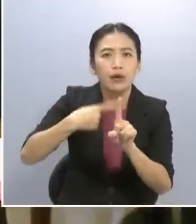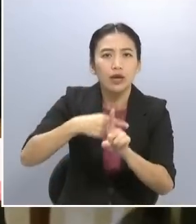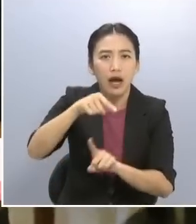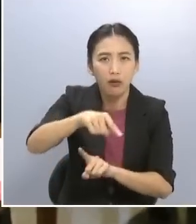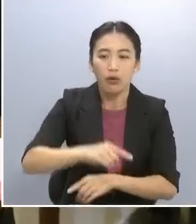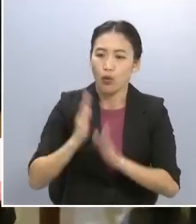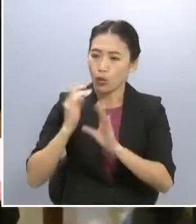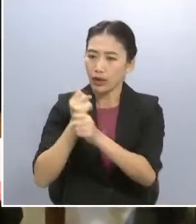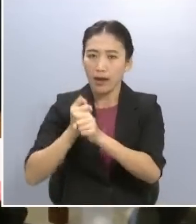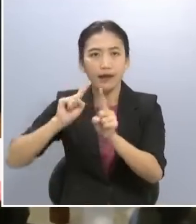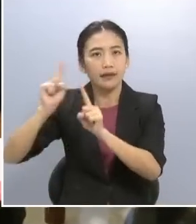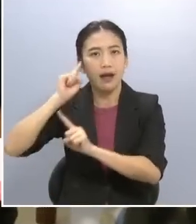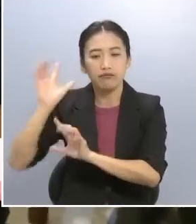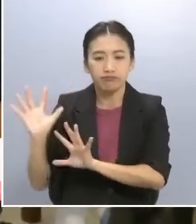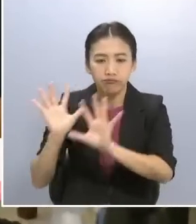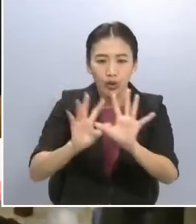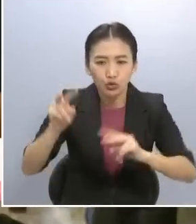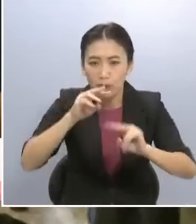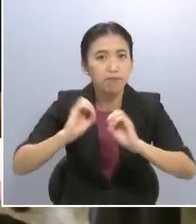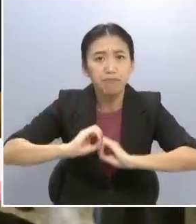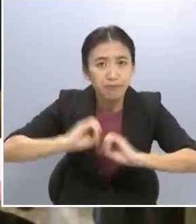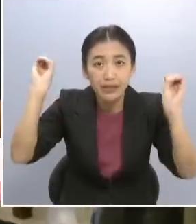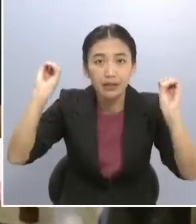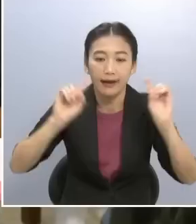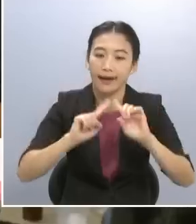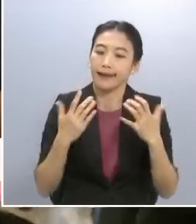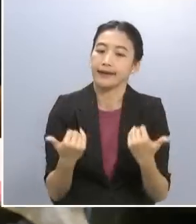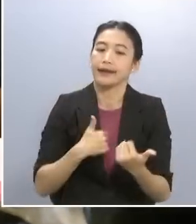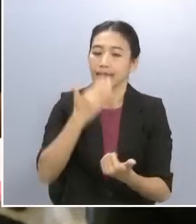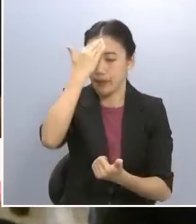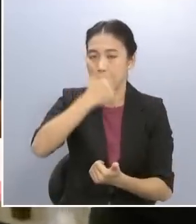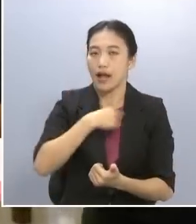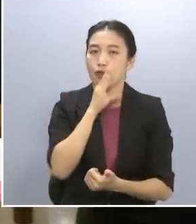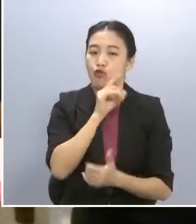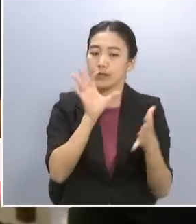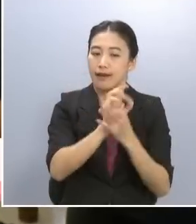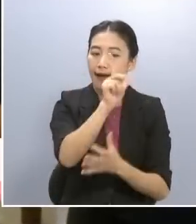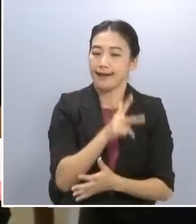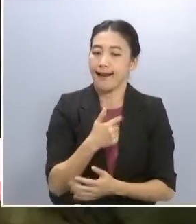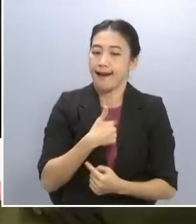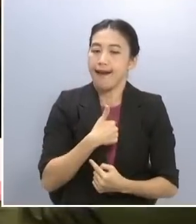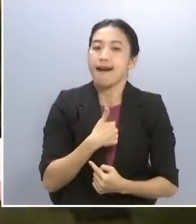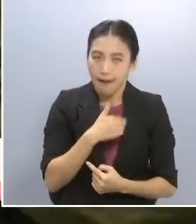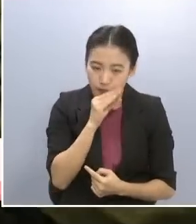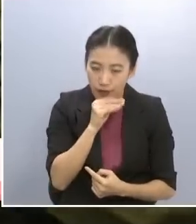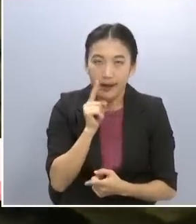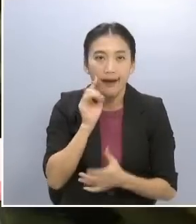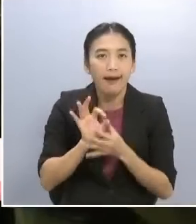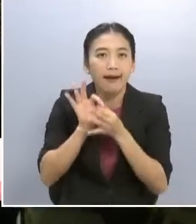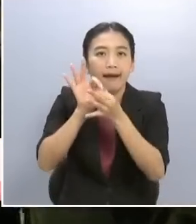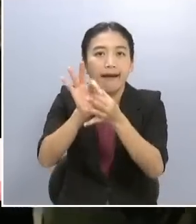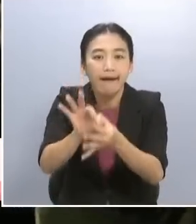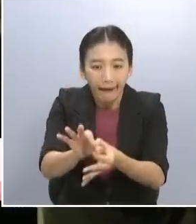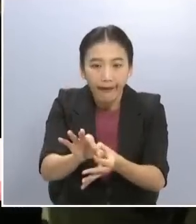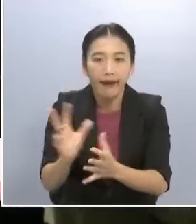จะเล่นกันแบบนี้เดี๋ยวจะเล่นด้วยวันนี้28กุมภาพันธ์จะพาเด็กนักเรียนอายุ15ไปตัดต้นกัญชาที่หน้าก